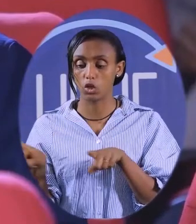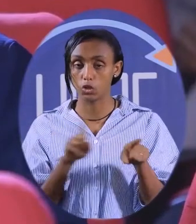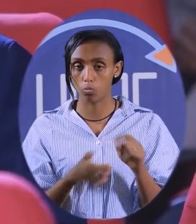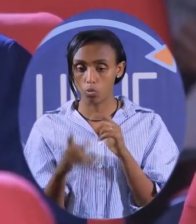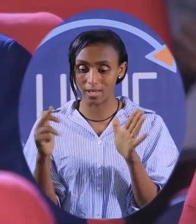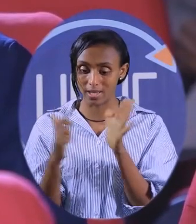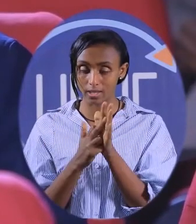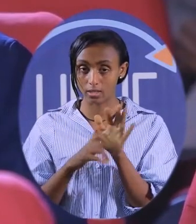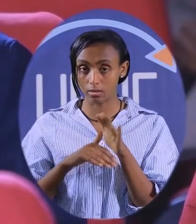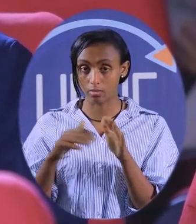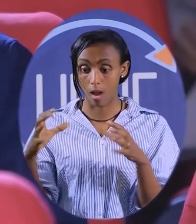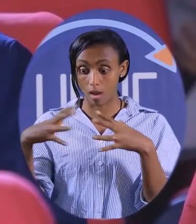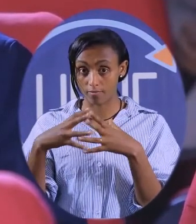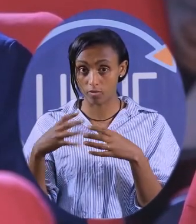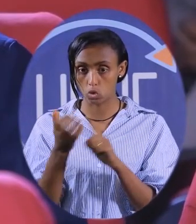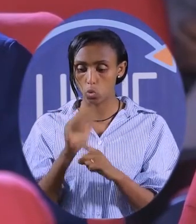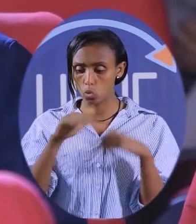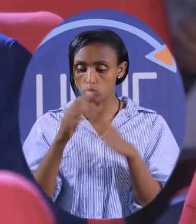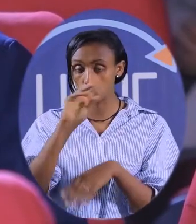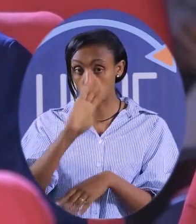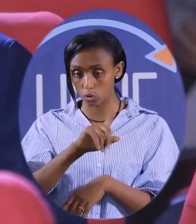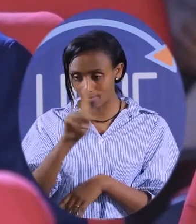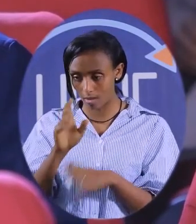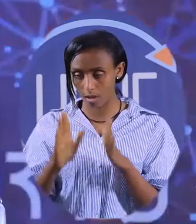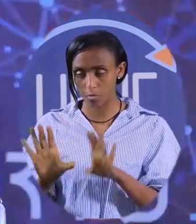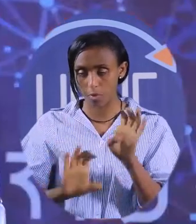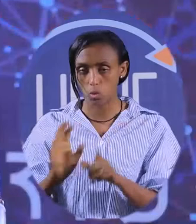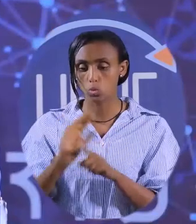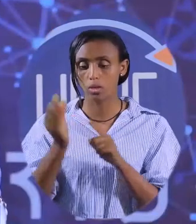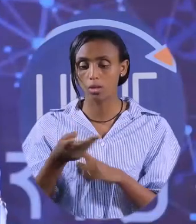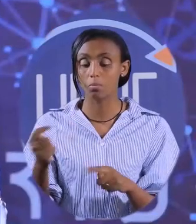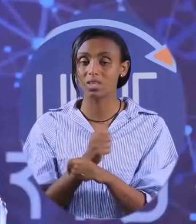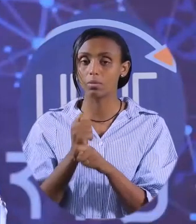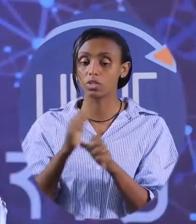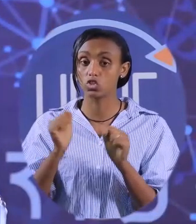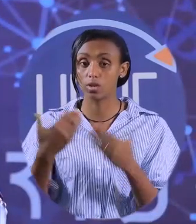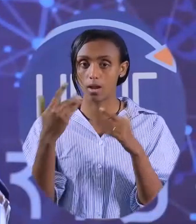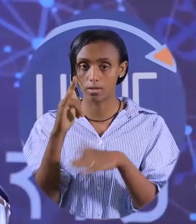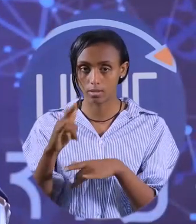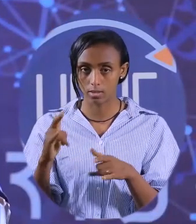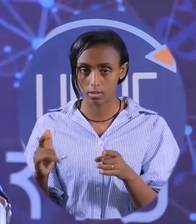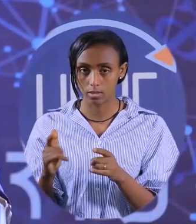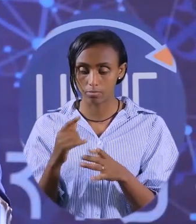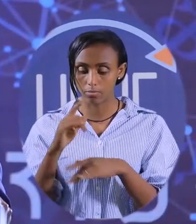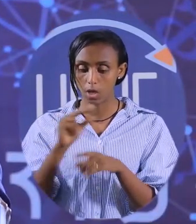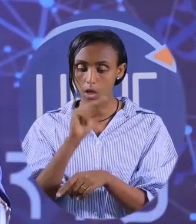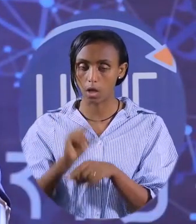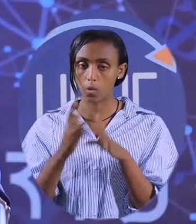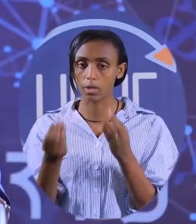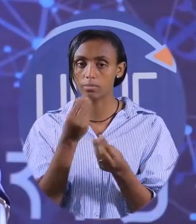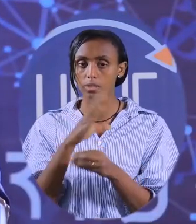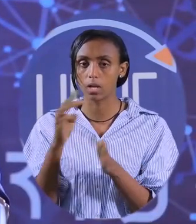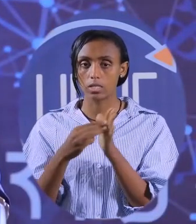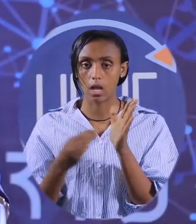የህግ ማዕቀፍ ሰጥቶ ሁሉንም ሰዎች ተጠያቂ በሚያደርግ መንገድ መተግበር ይቻል ዘንድ የብሔራዊ